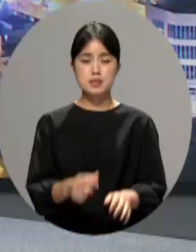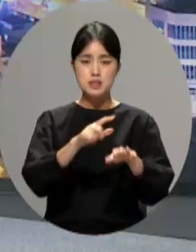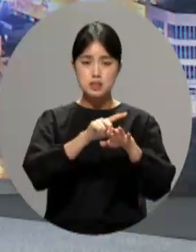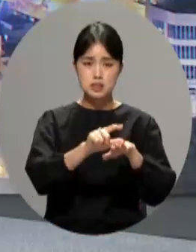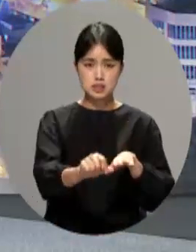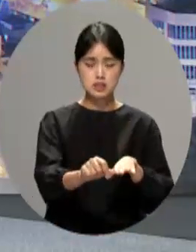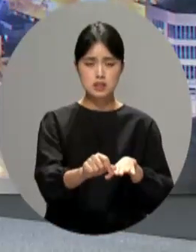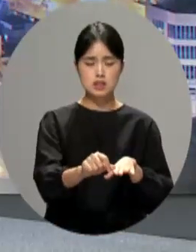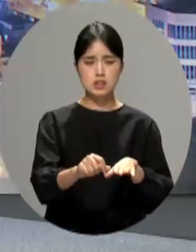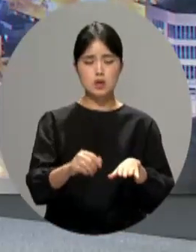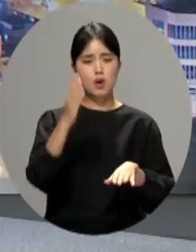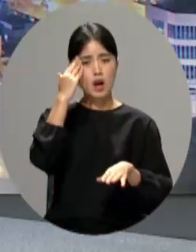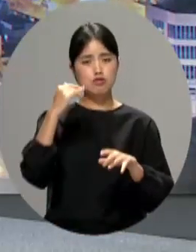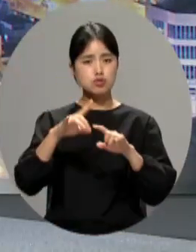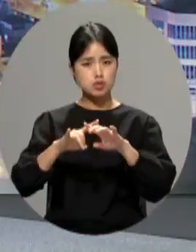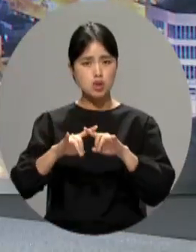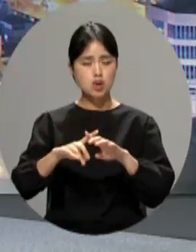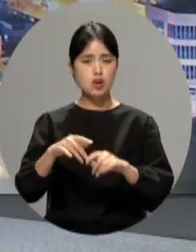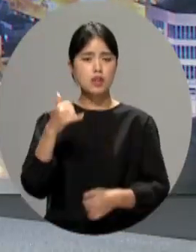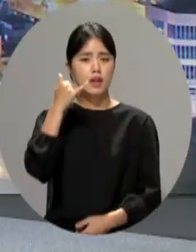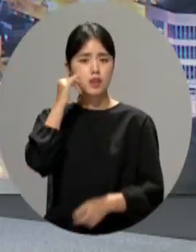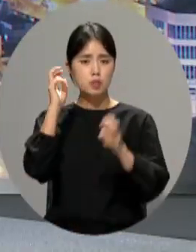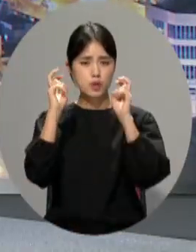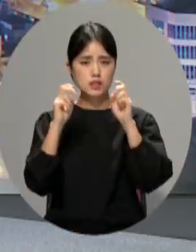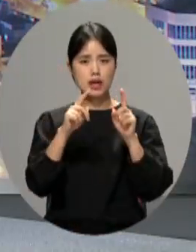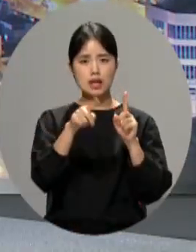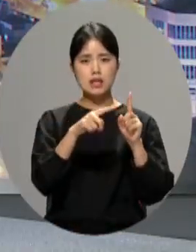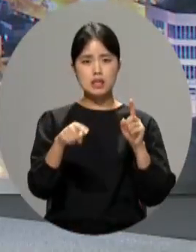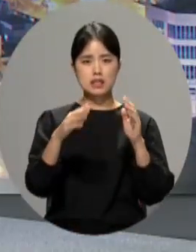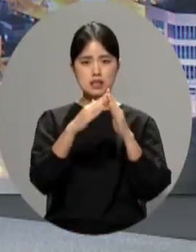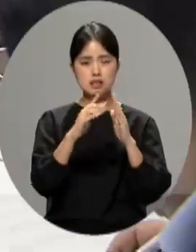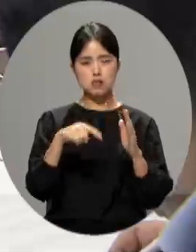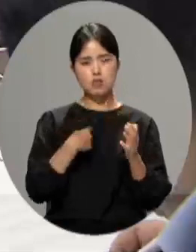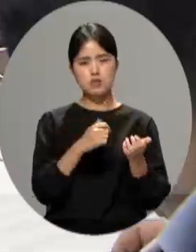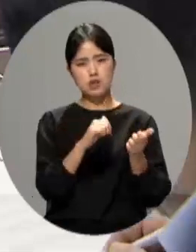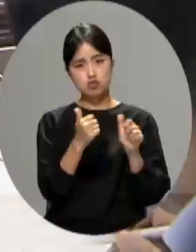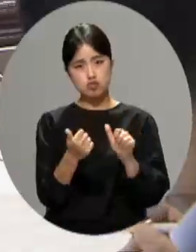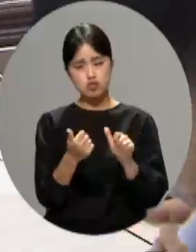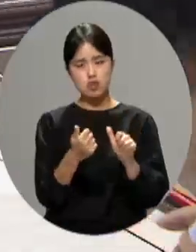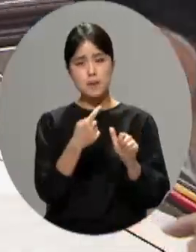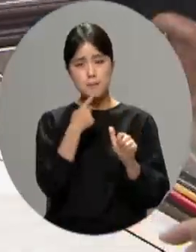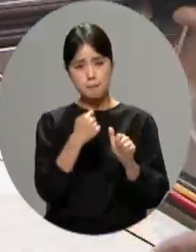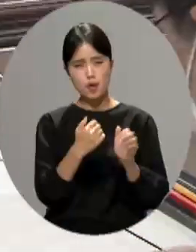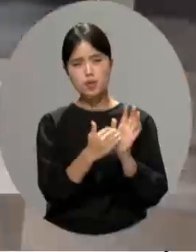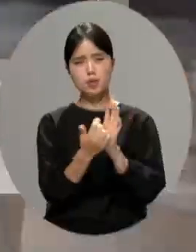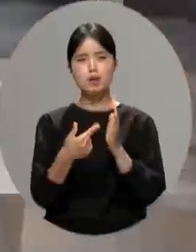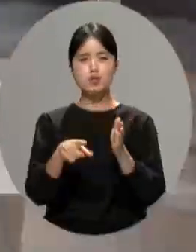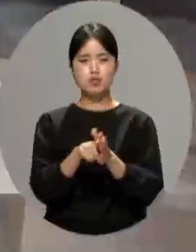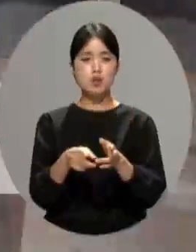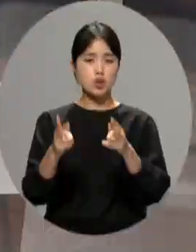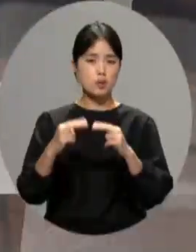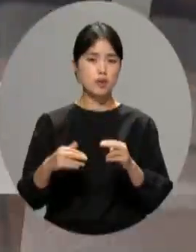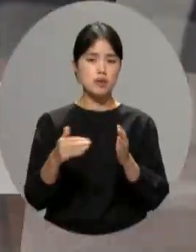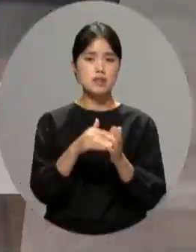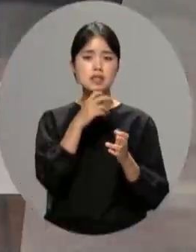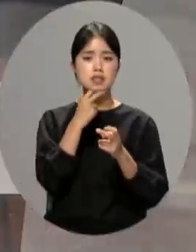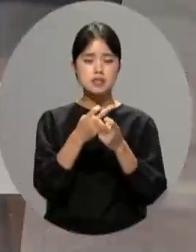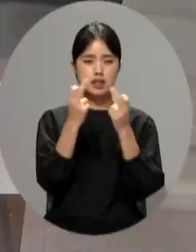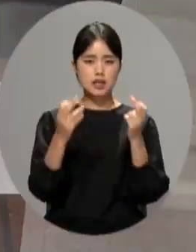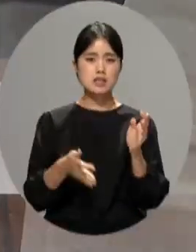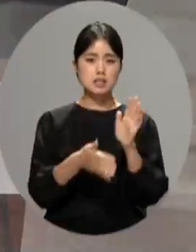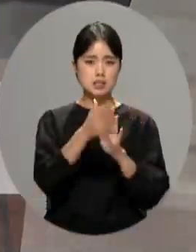지자체와 한전, 통신회사가 1인 가구 고독사 예방을 위해 손을 잡았습니다. 익산시는 오늘